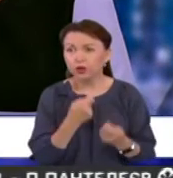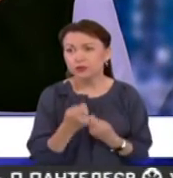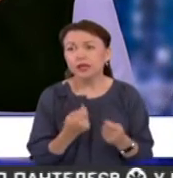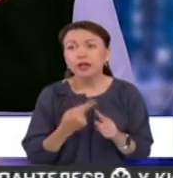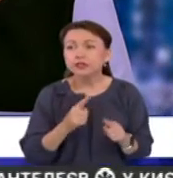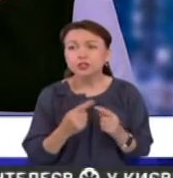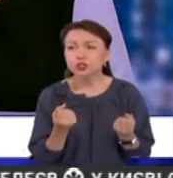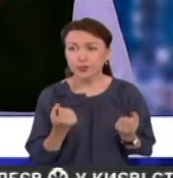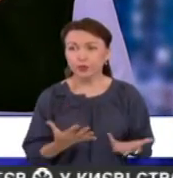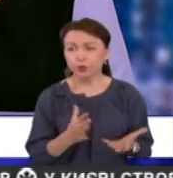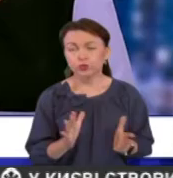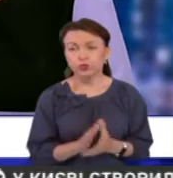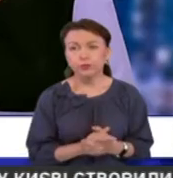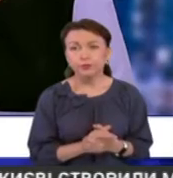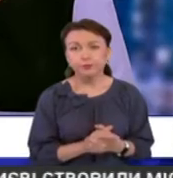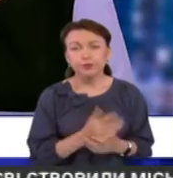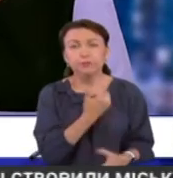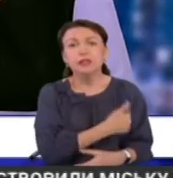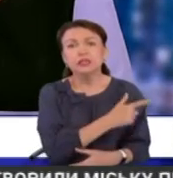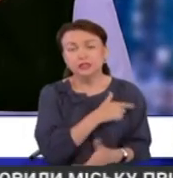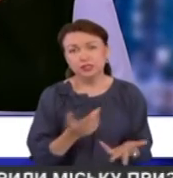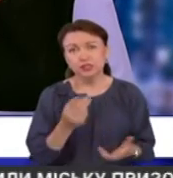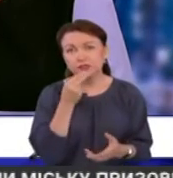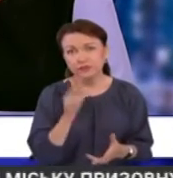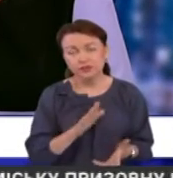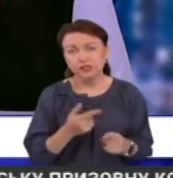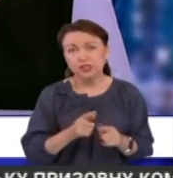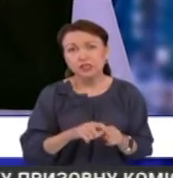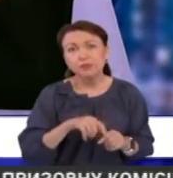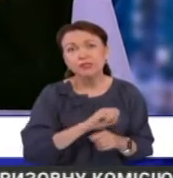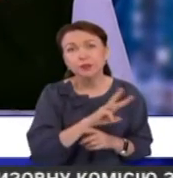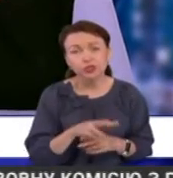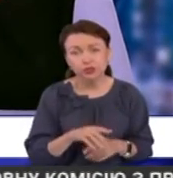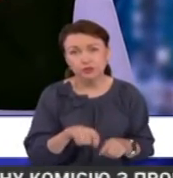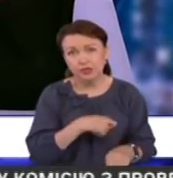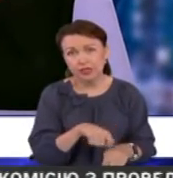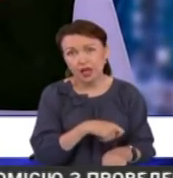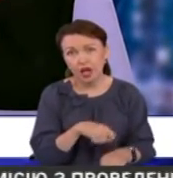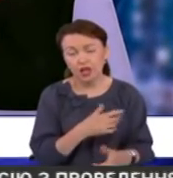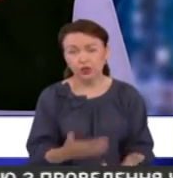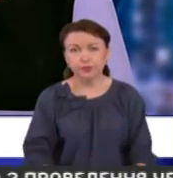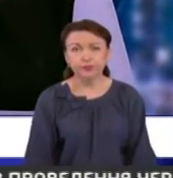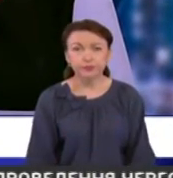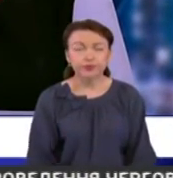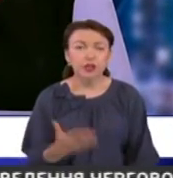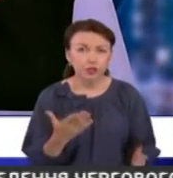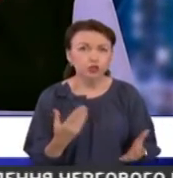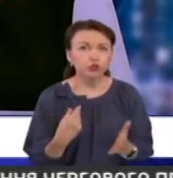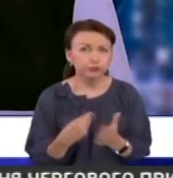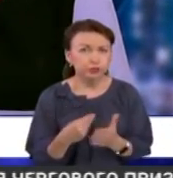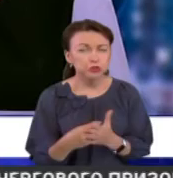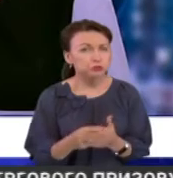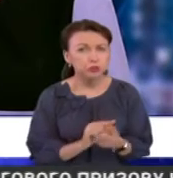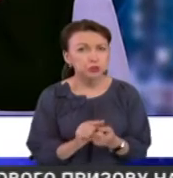ж не просто вже чиста медицина, це вже забезпечення медицини. Якщо ситуація фінансова не зміниться, буде така, як